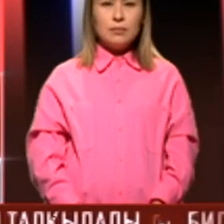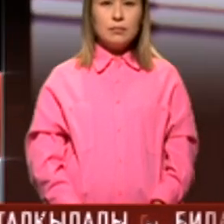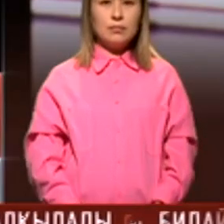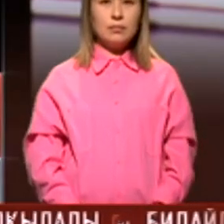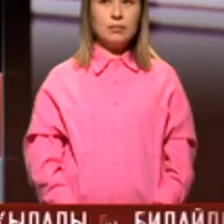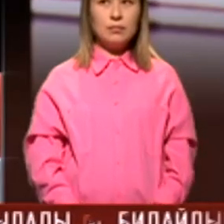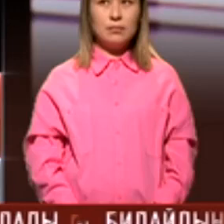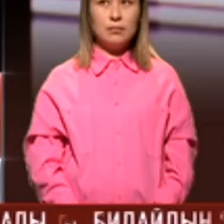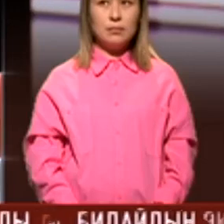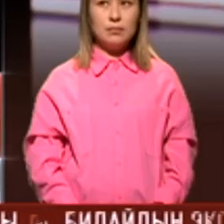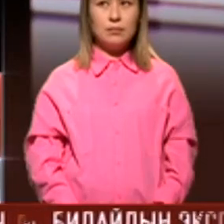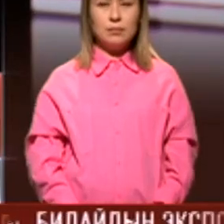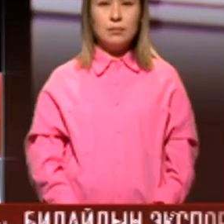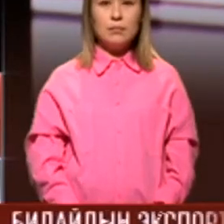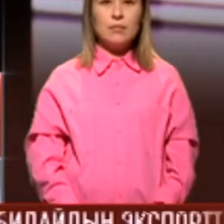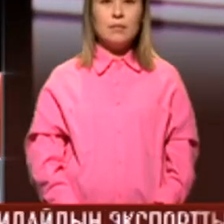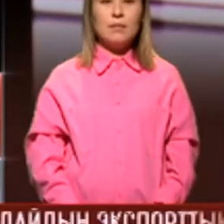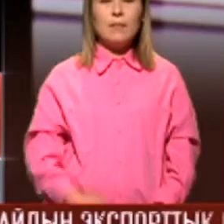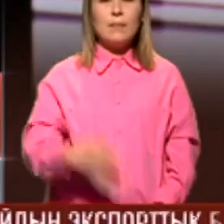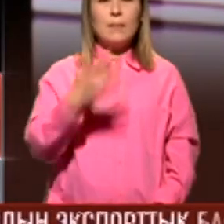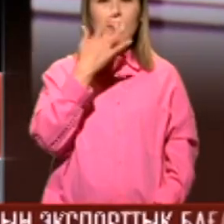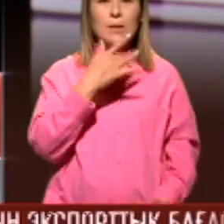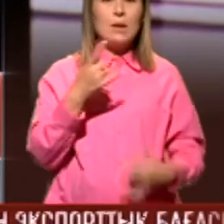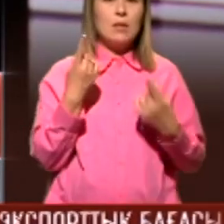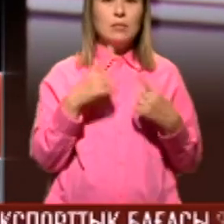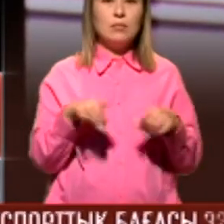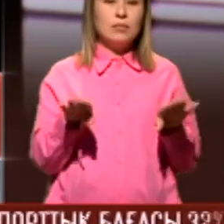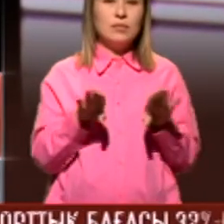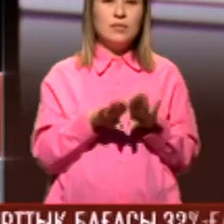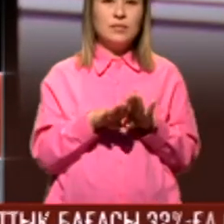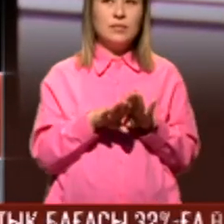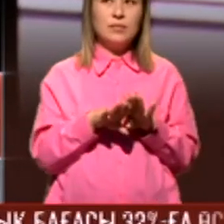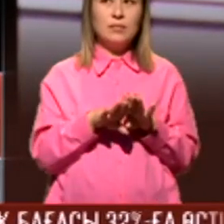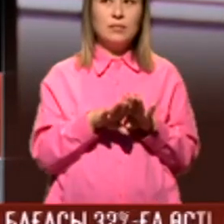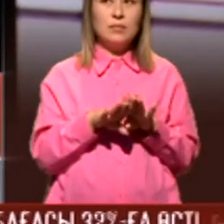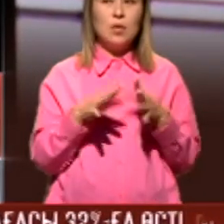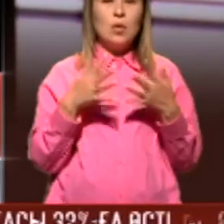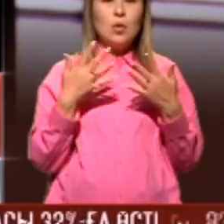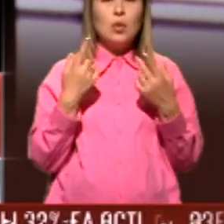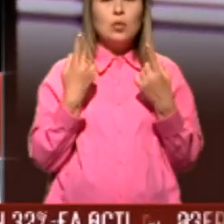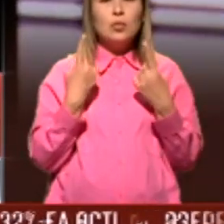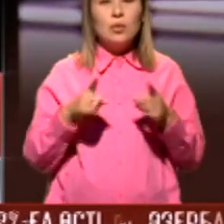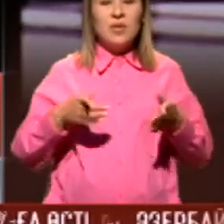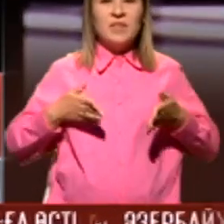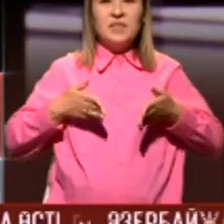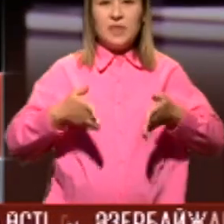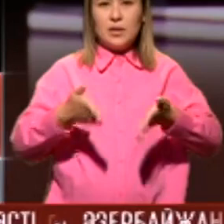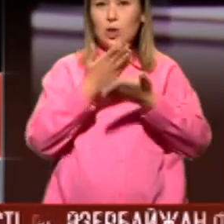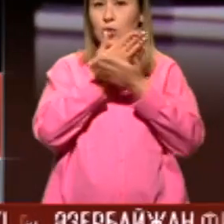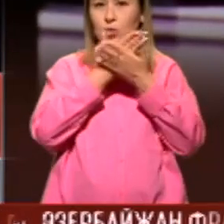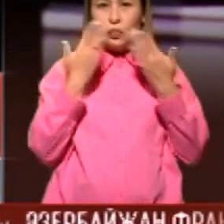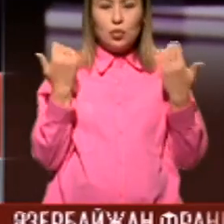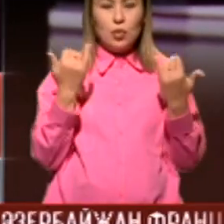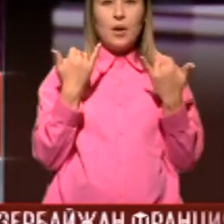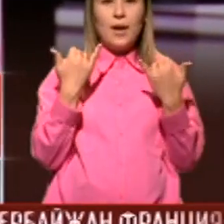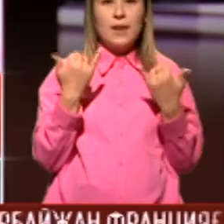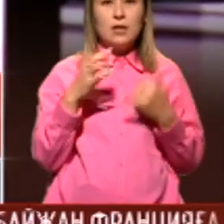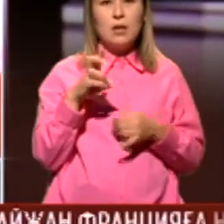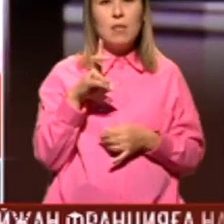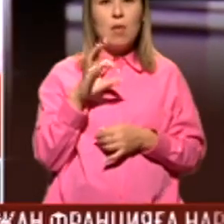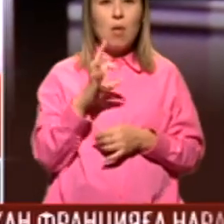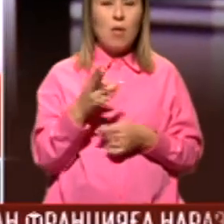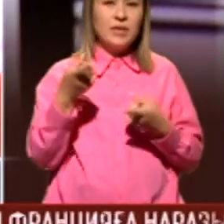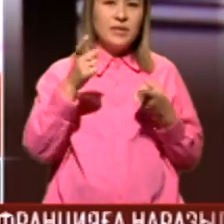Көп векторлы болмастан саясаттан басқа амалымыз жоқ. Қазір белгілі бір блоктарға